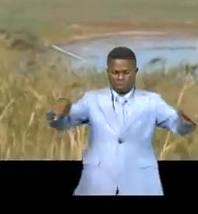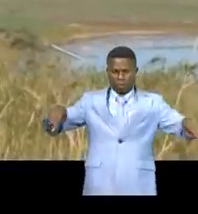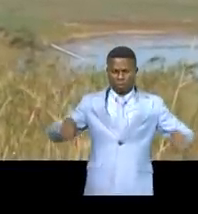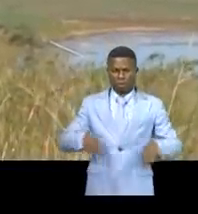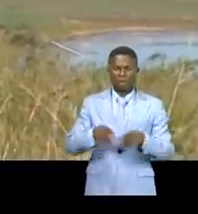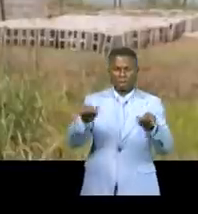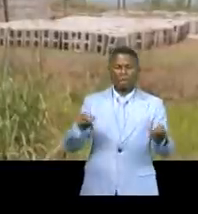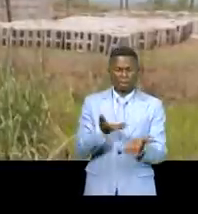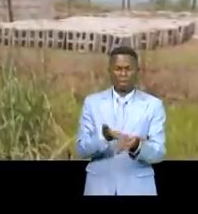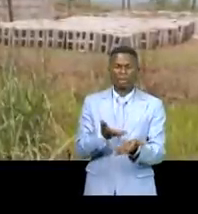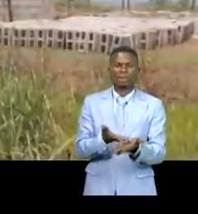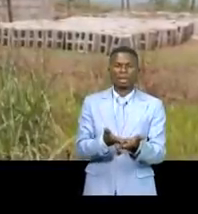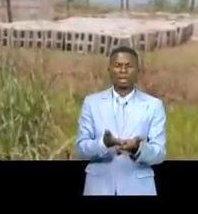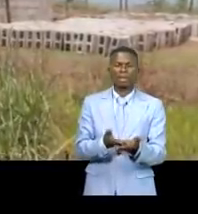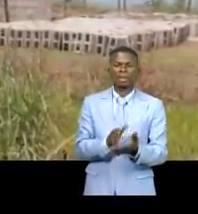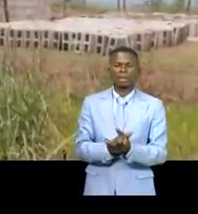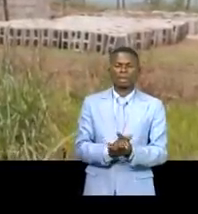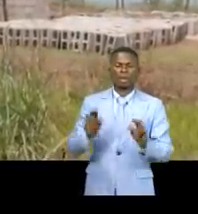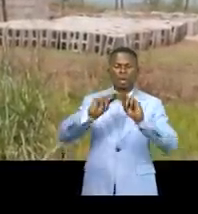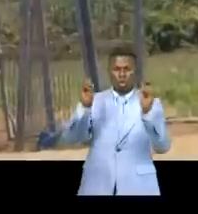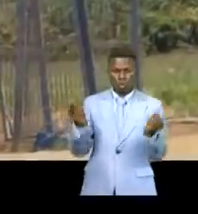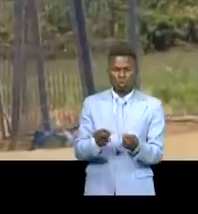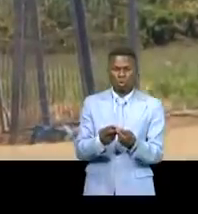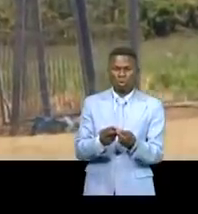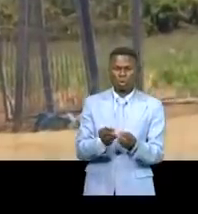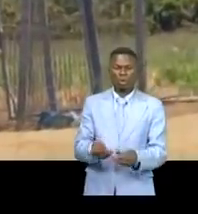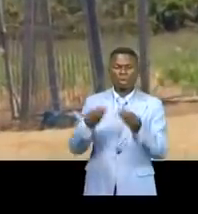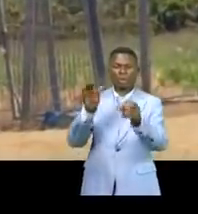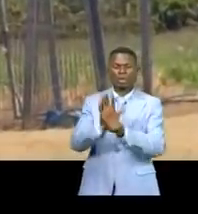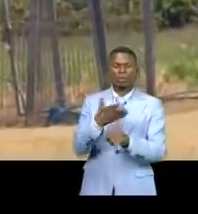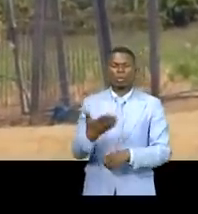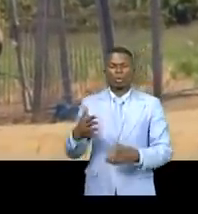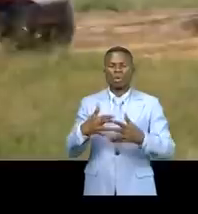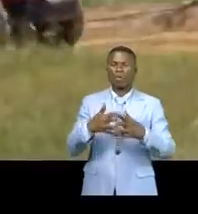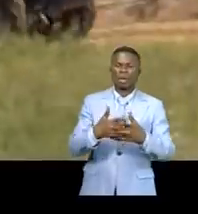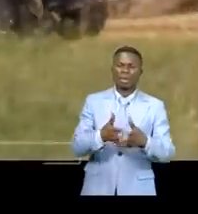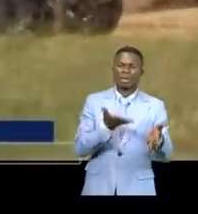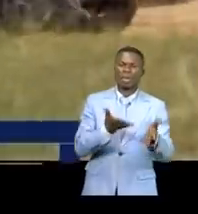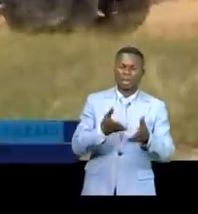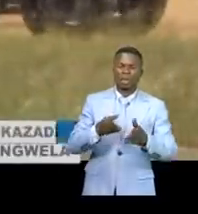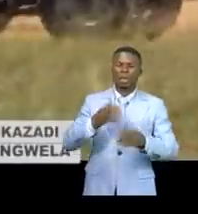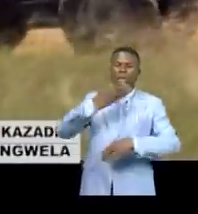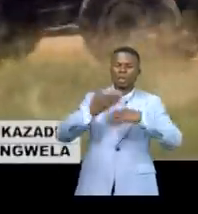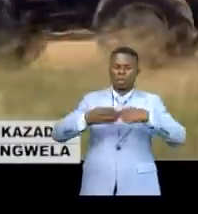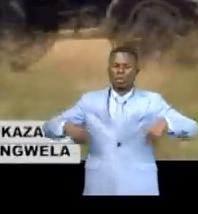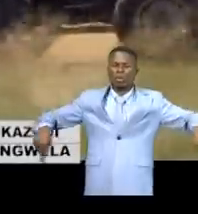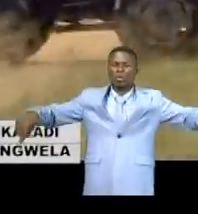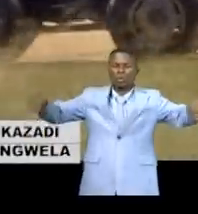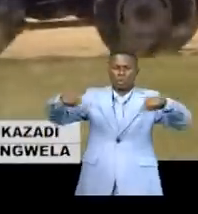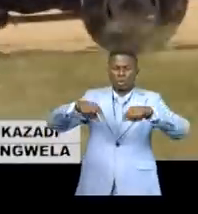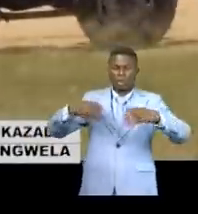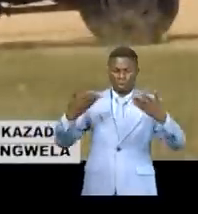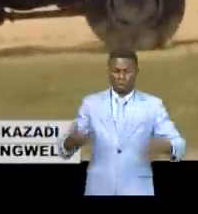ce domaine agro-industriel. Cette commission devrait également être dotée de moyens et engins pour faciliter la clôture de sa concession une